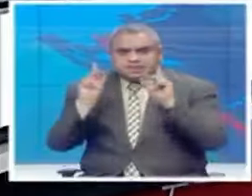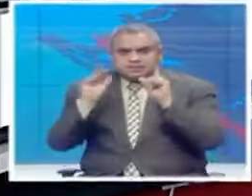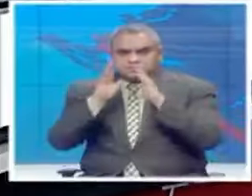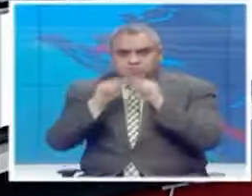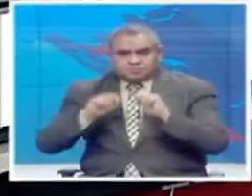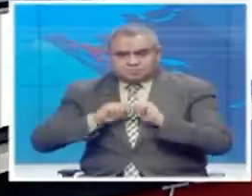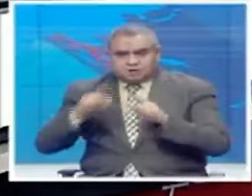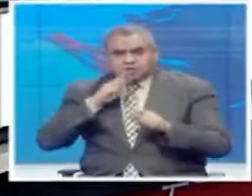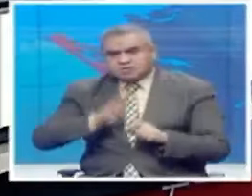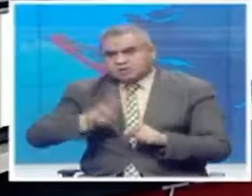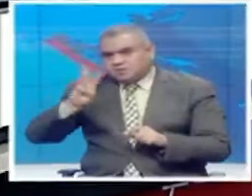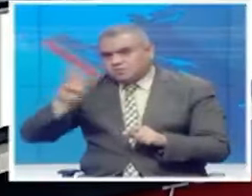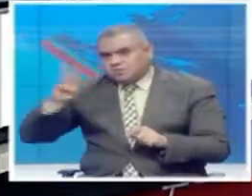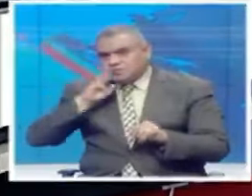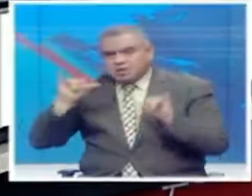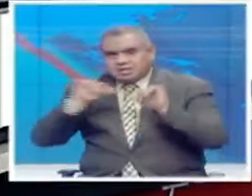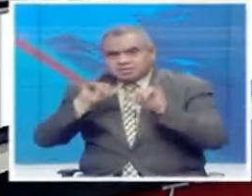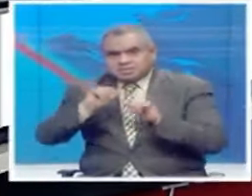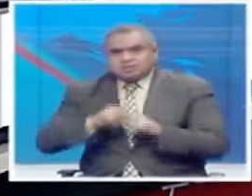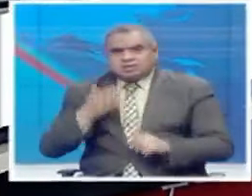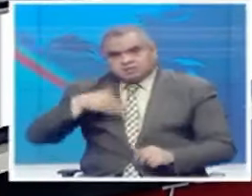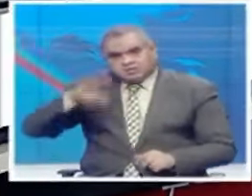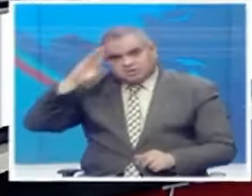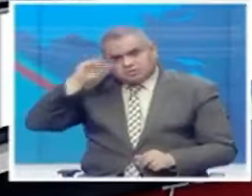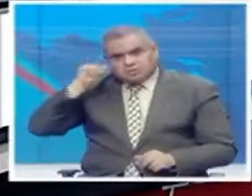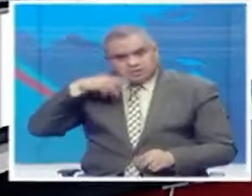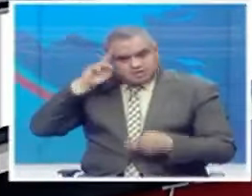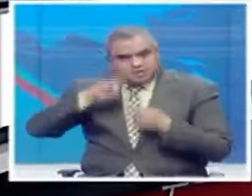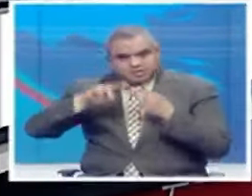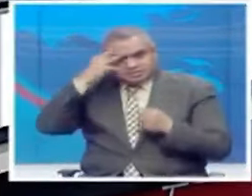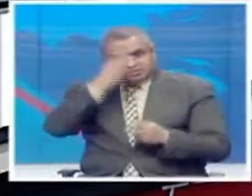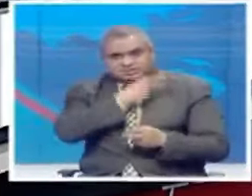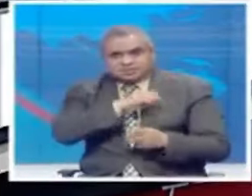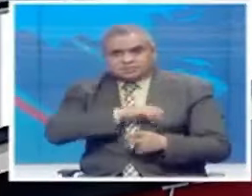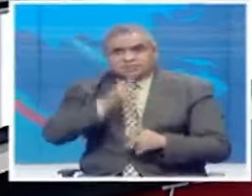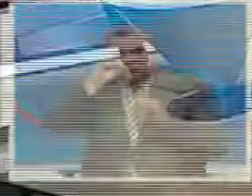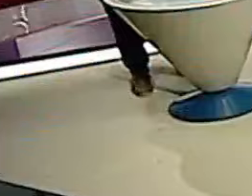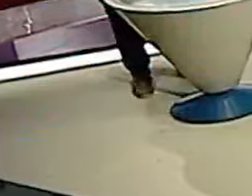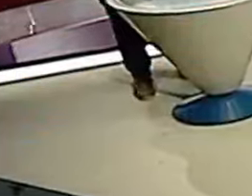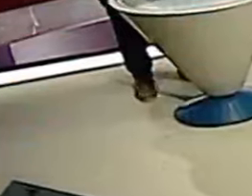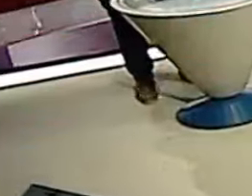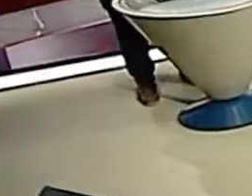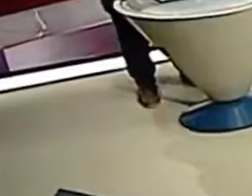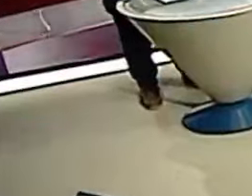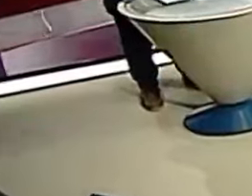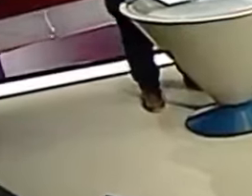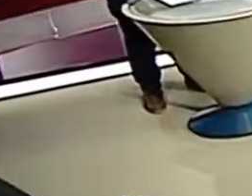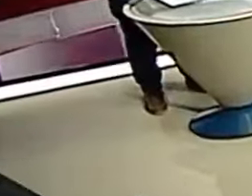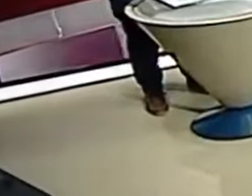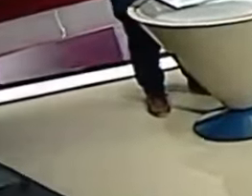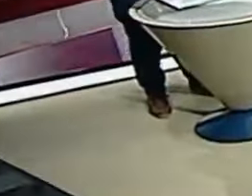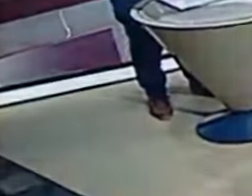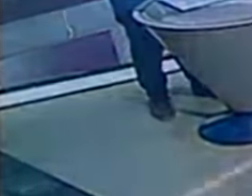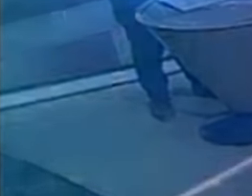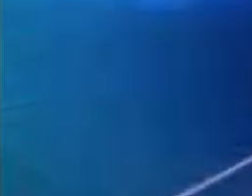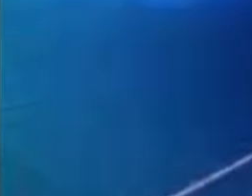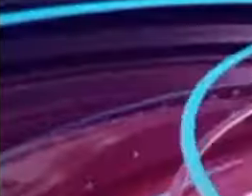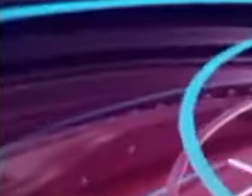مسبير.إيجي عنواننا الإلكتروني. شكرا لطيب المتابعة. في أمان الله. شكرا.